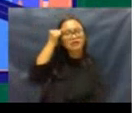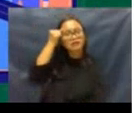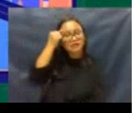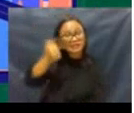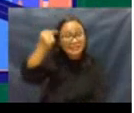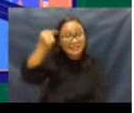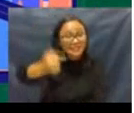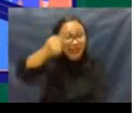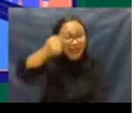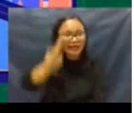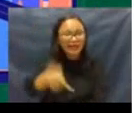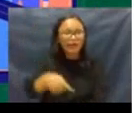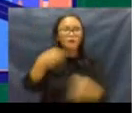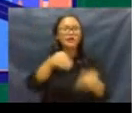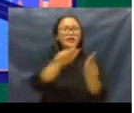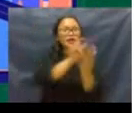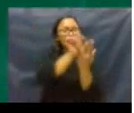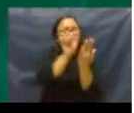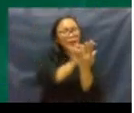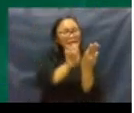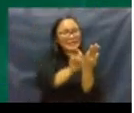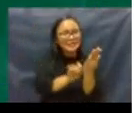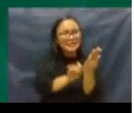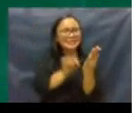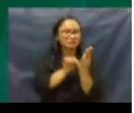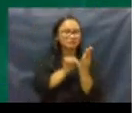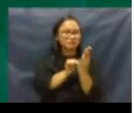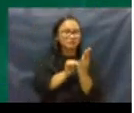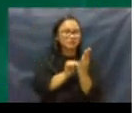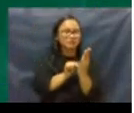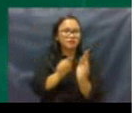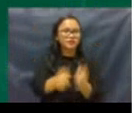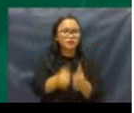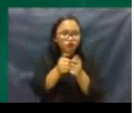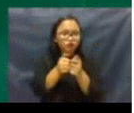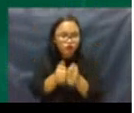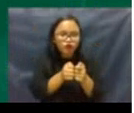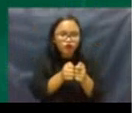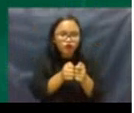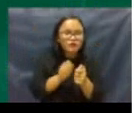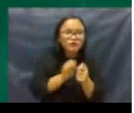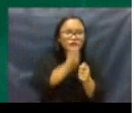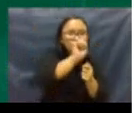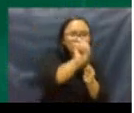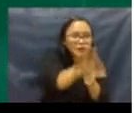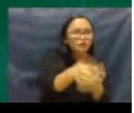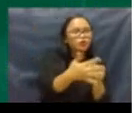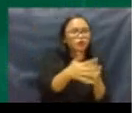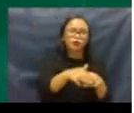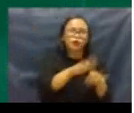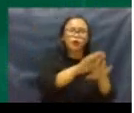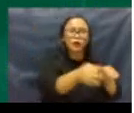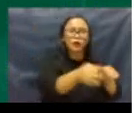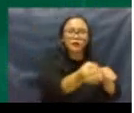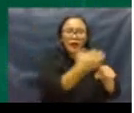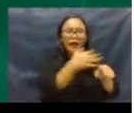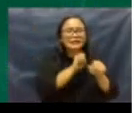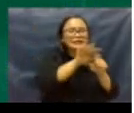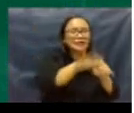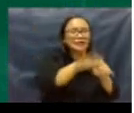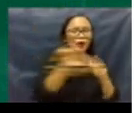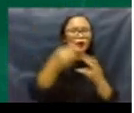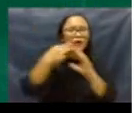di semua materi ajaran tertulis. Di tulisan umpan balik Bapak Ibu untuk murid. Post digital yang Bapak Ibu